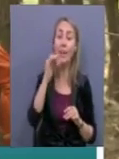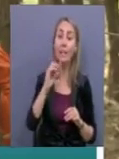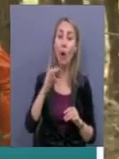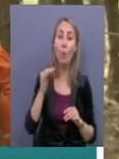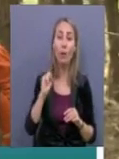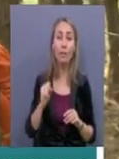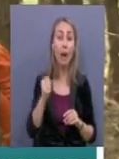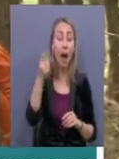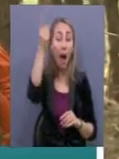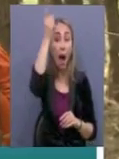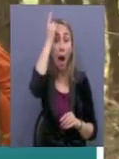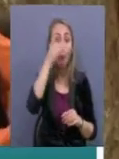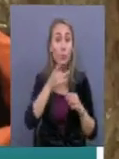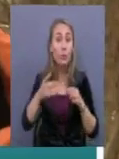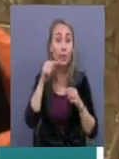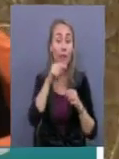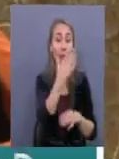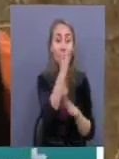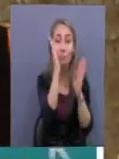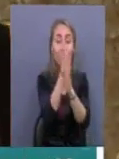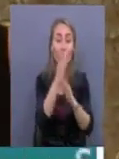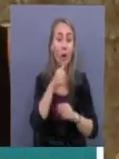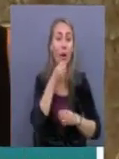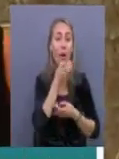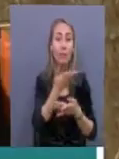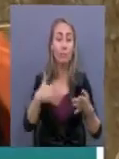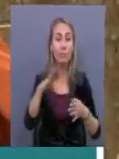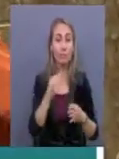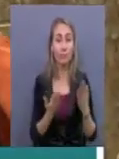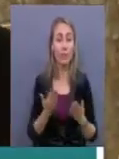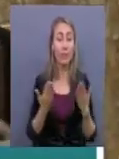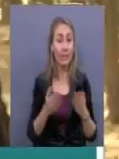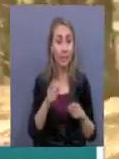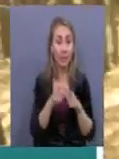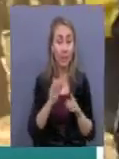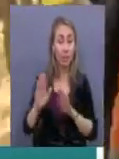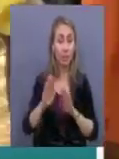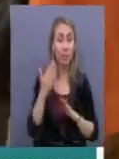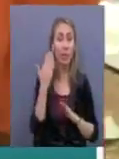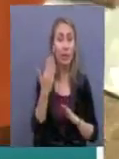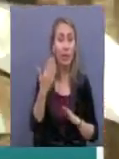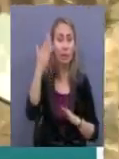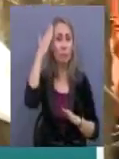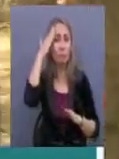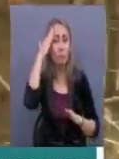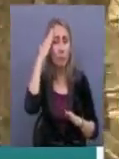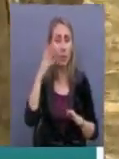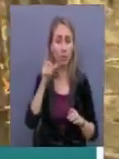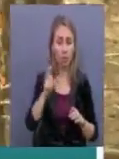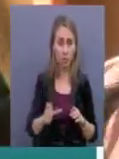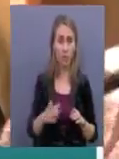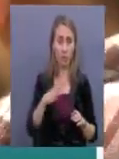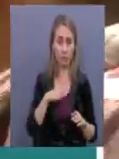Изабек бүгінде Өнер академиясының екінші курс студенттері. Кино саласының шыңын меже тұтқан жас дарындар бірлесіп өз қаражаттары